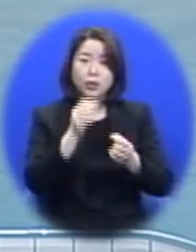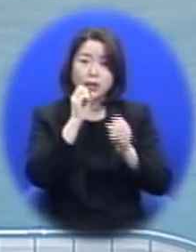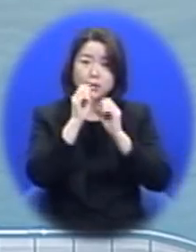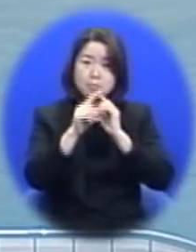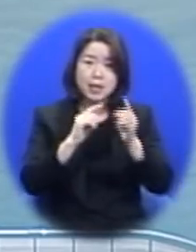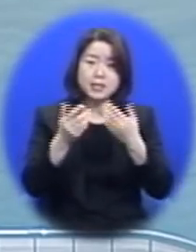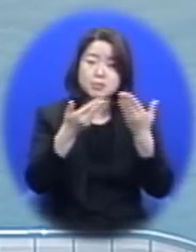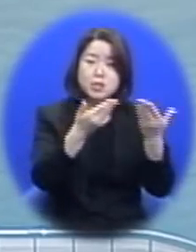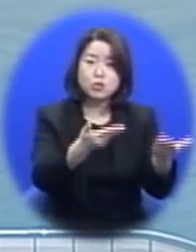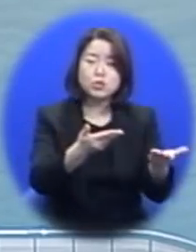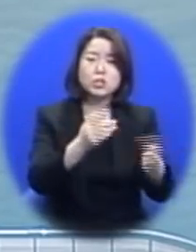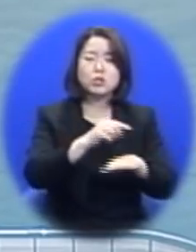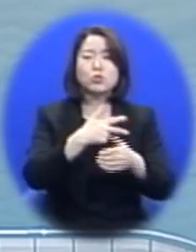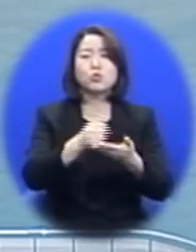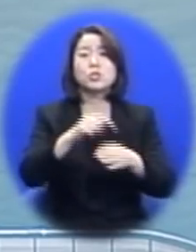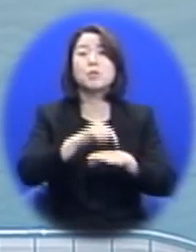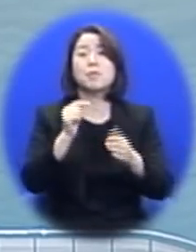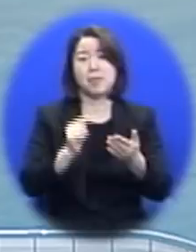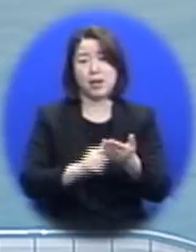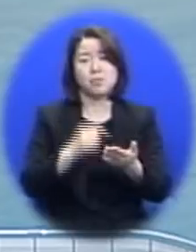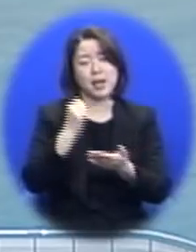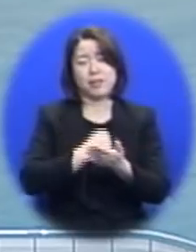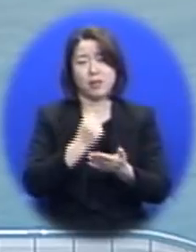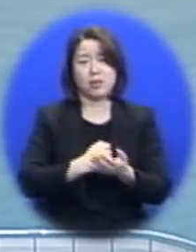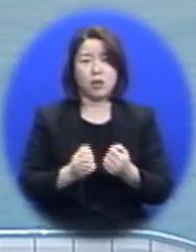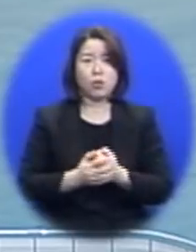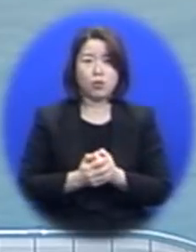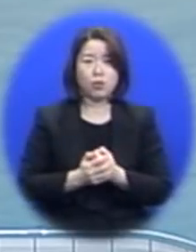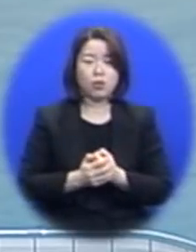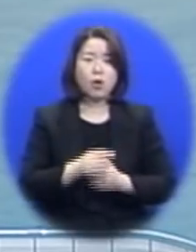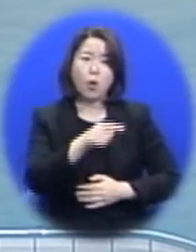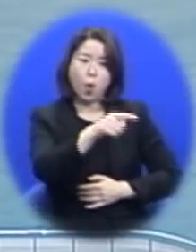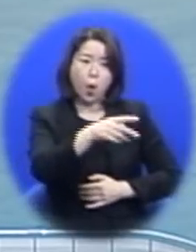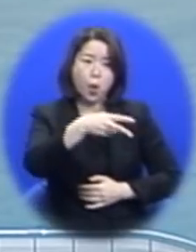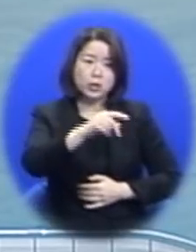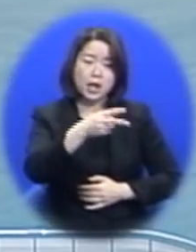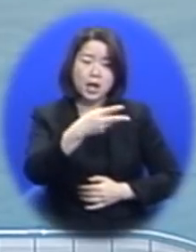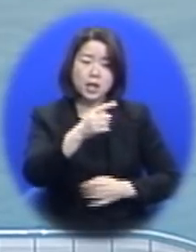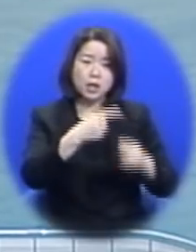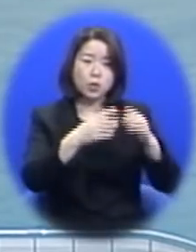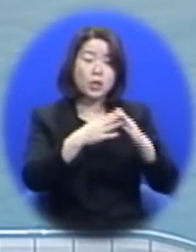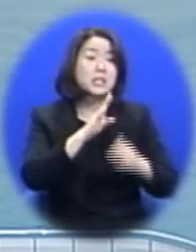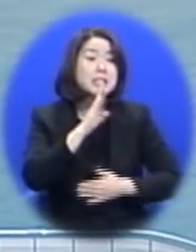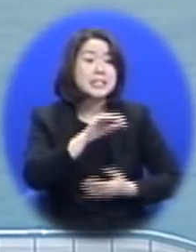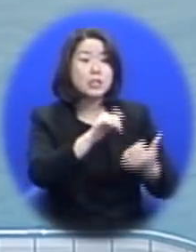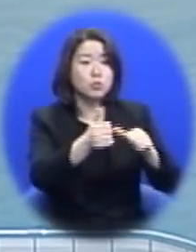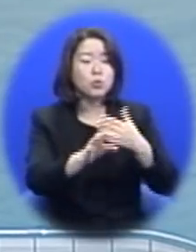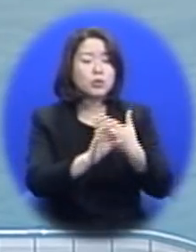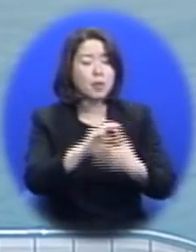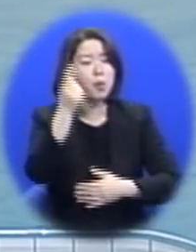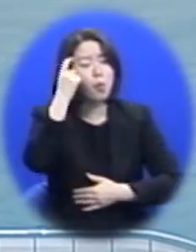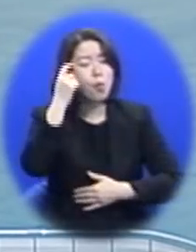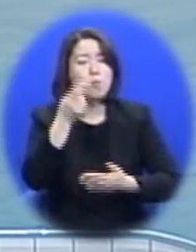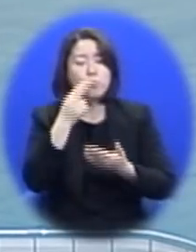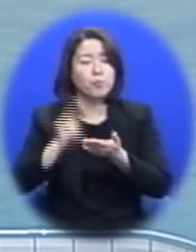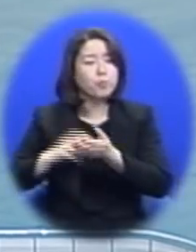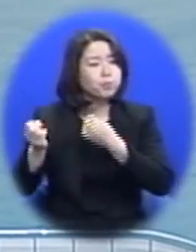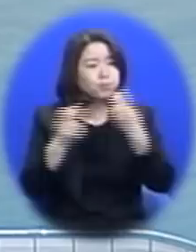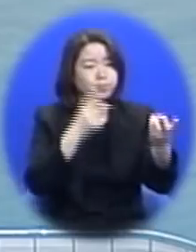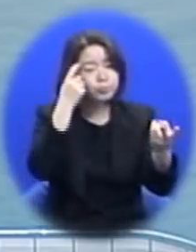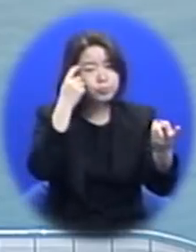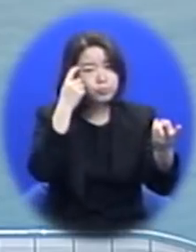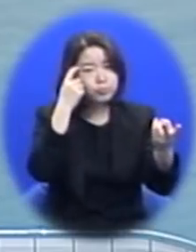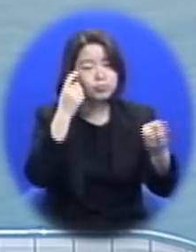사대교회가 진짜 죽었다면 죽었다는 편지를 왜 보내요? 죽은 사대교회에게 주님이